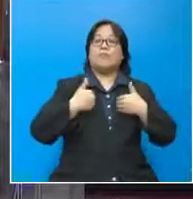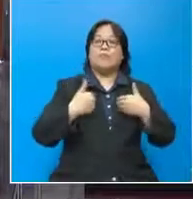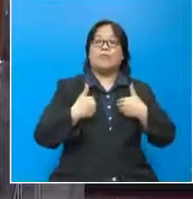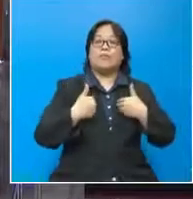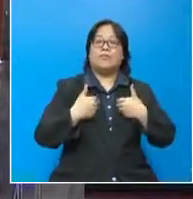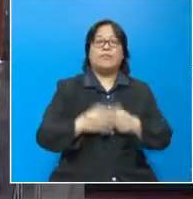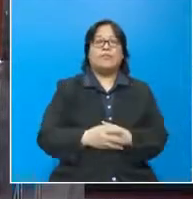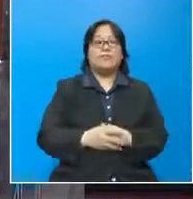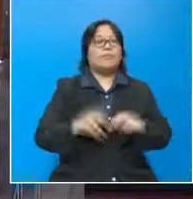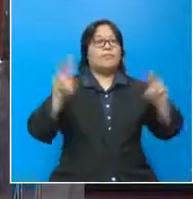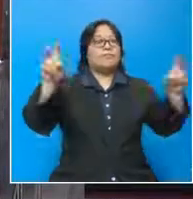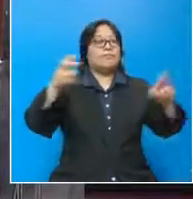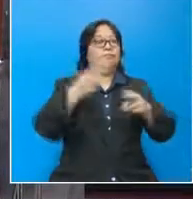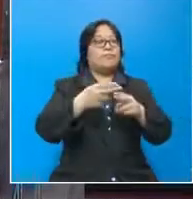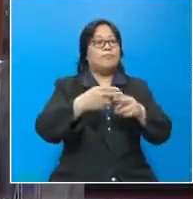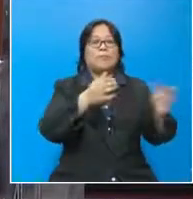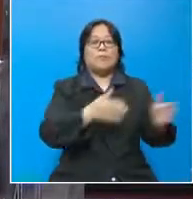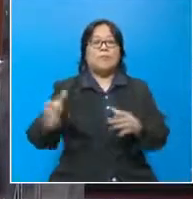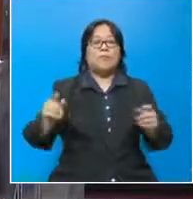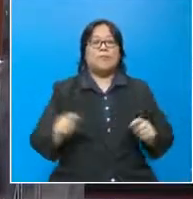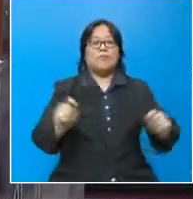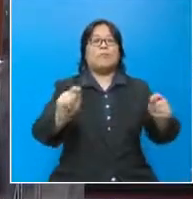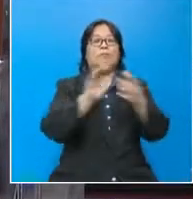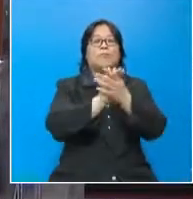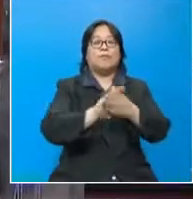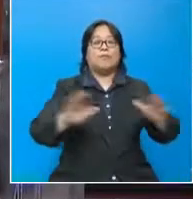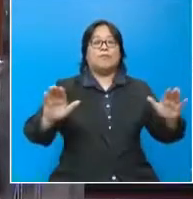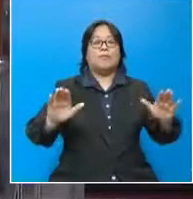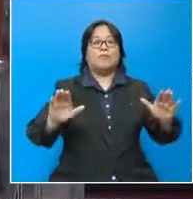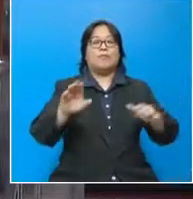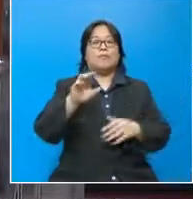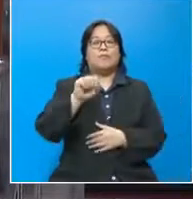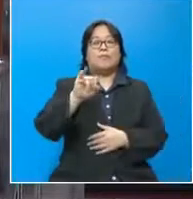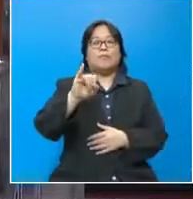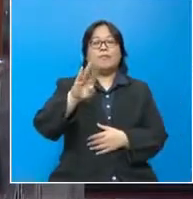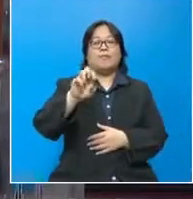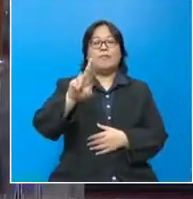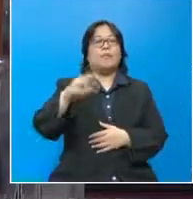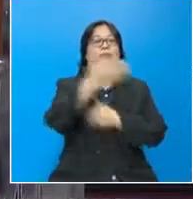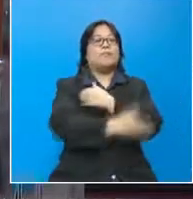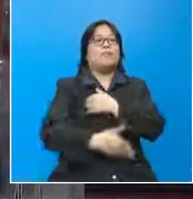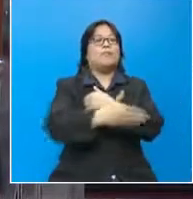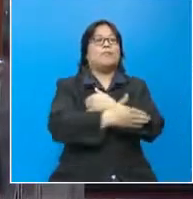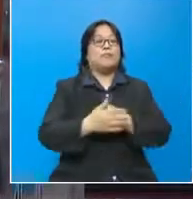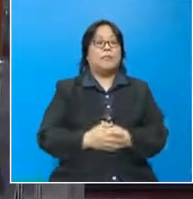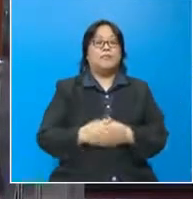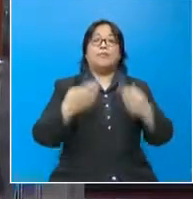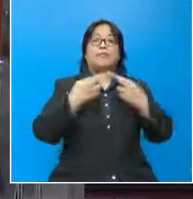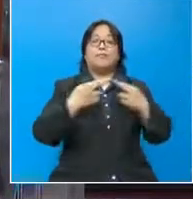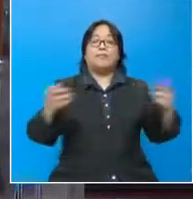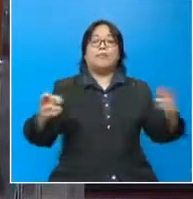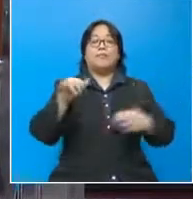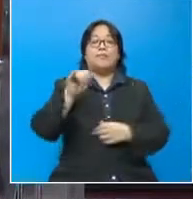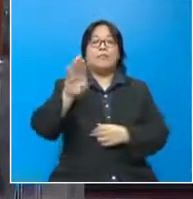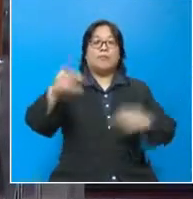apa yang dipanggil sebagai pelan tindakan keselamatan Sable negara yang telah dilancarkan oleh